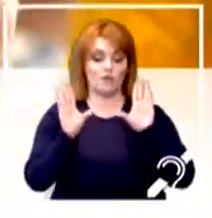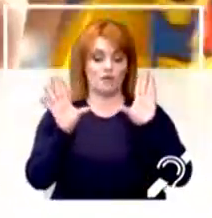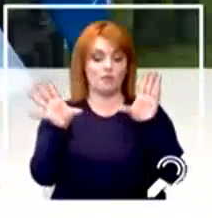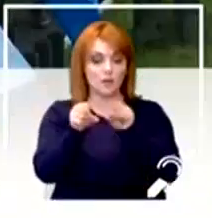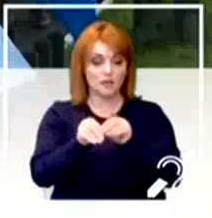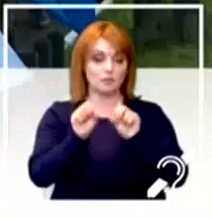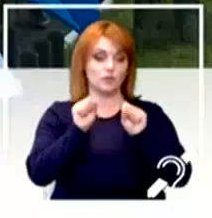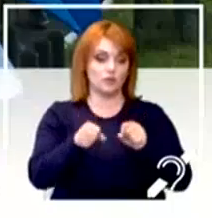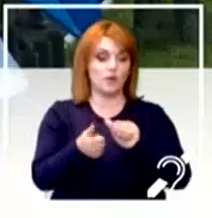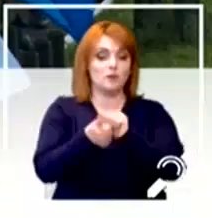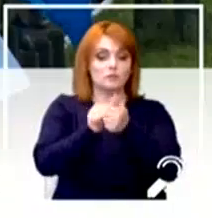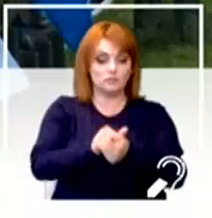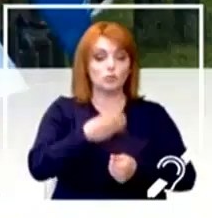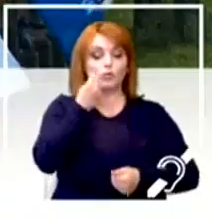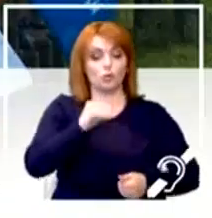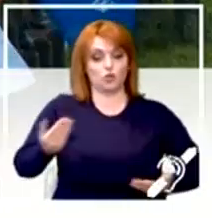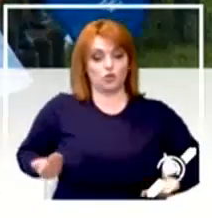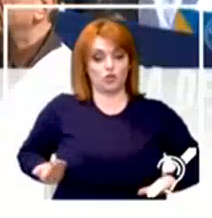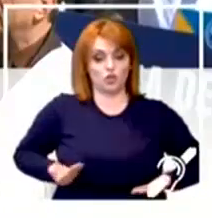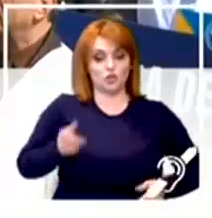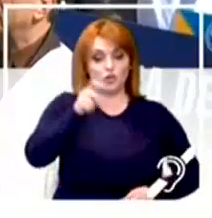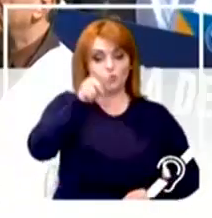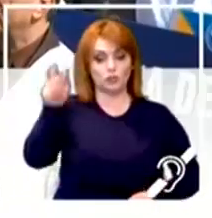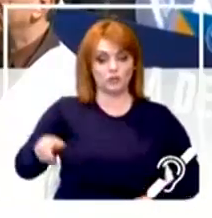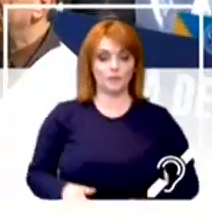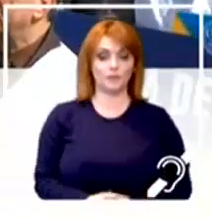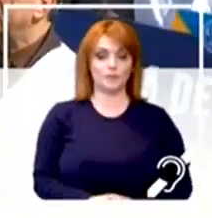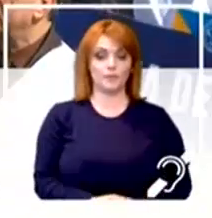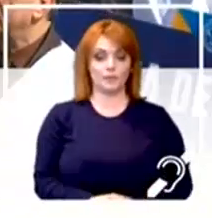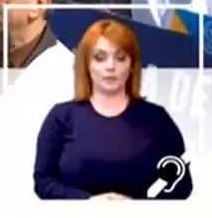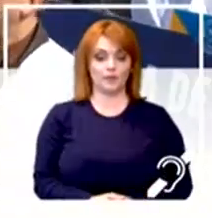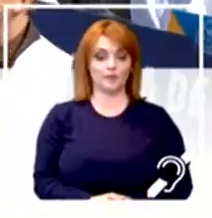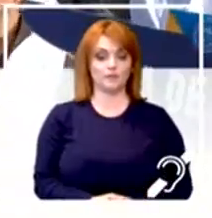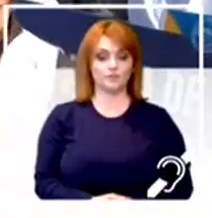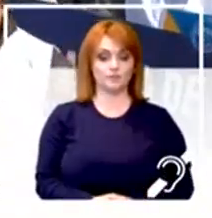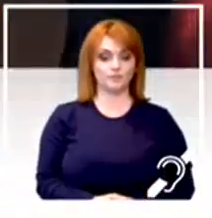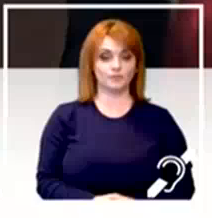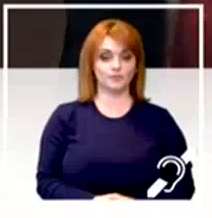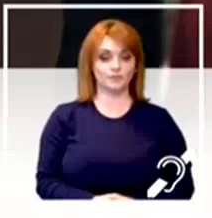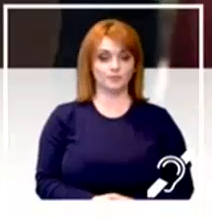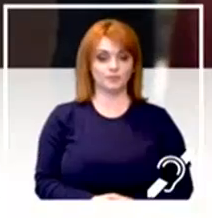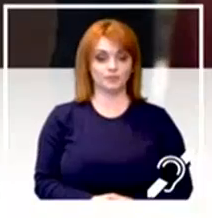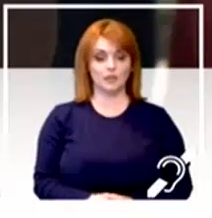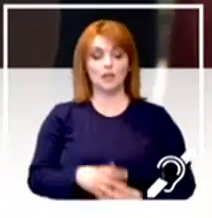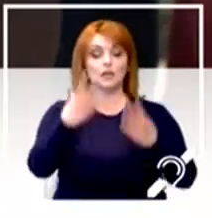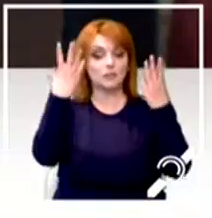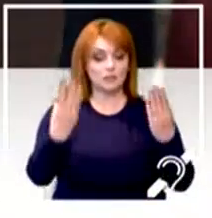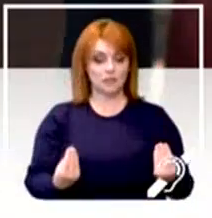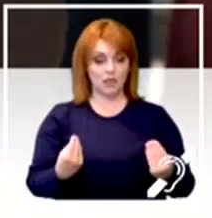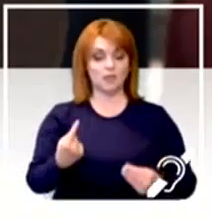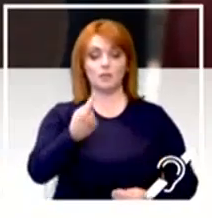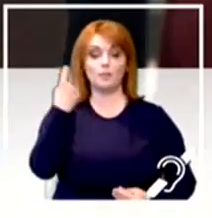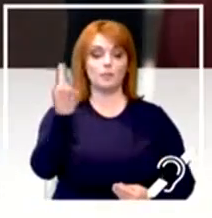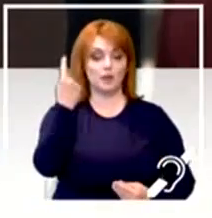cu un șir de revendicări pentru îmbunătățirea situației social-economice a salariaților. Ziua de 1 mai, prin